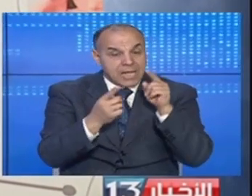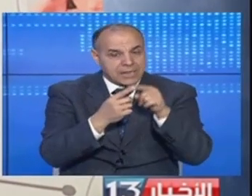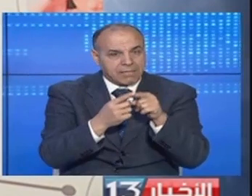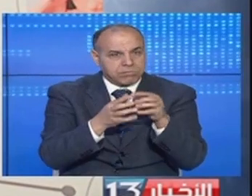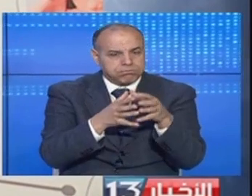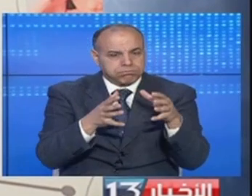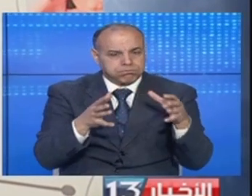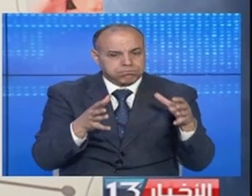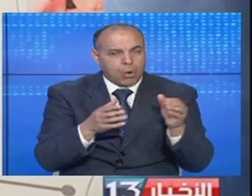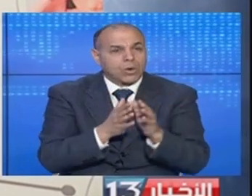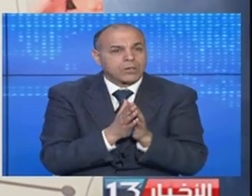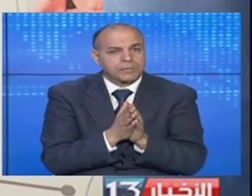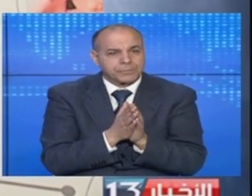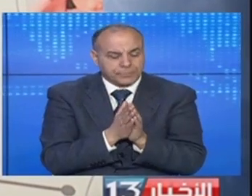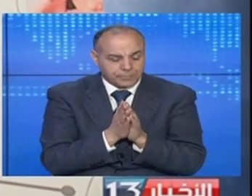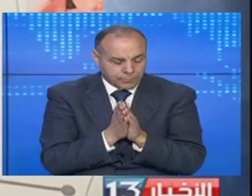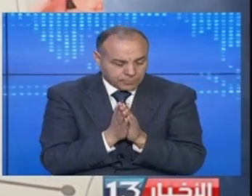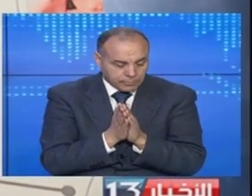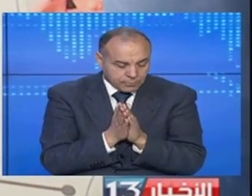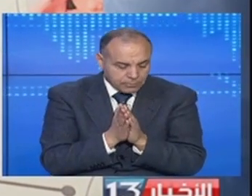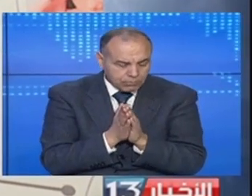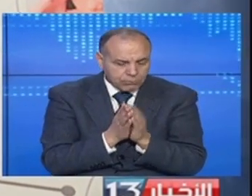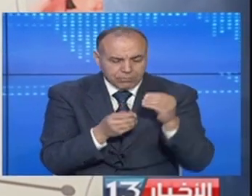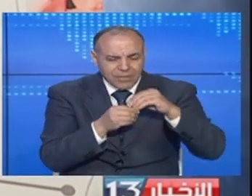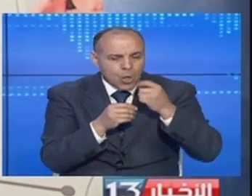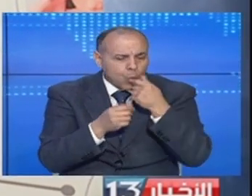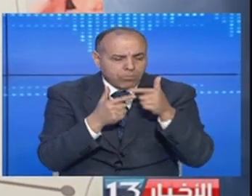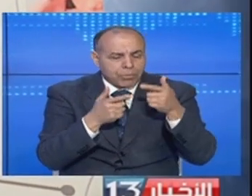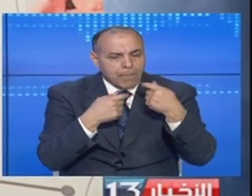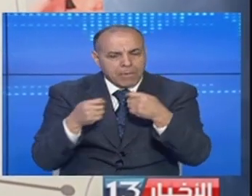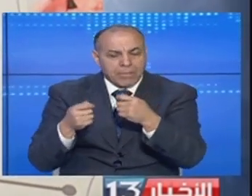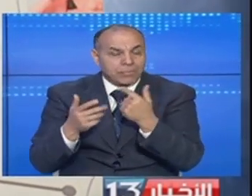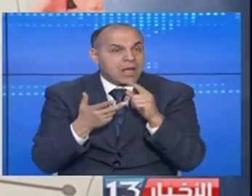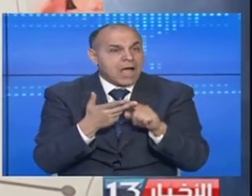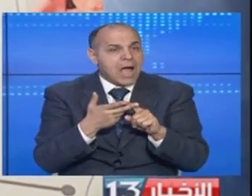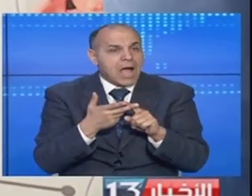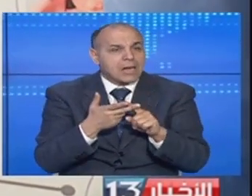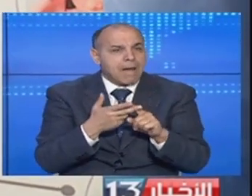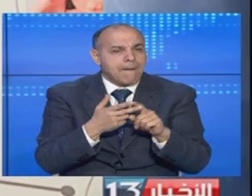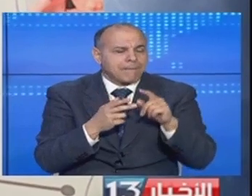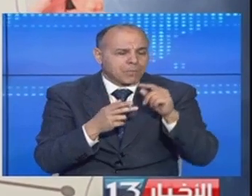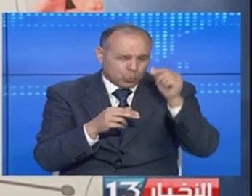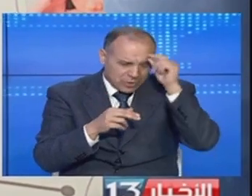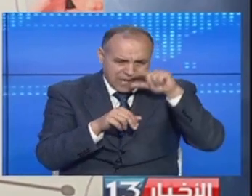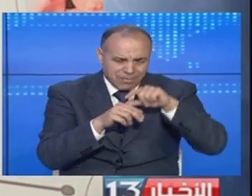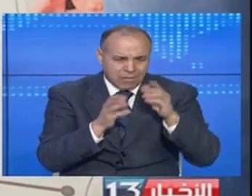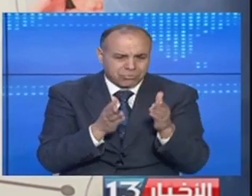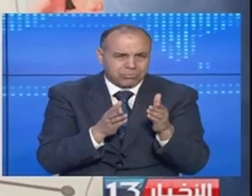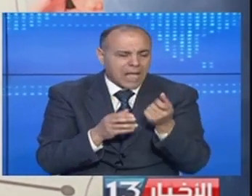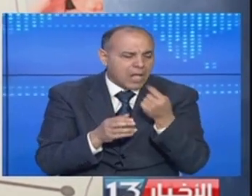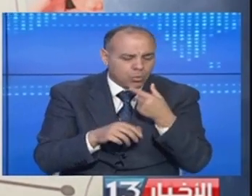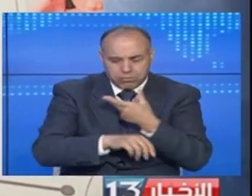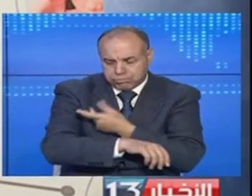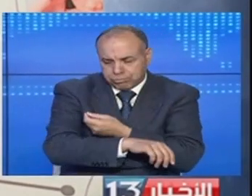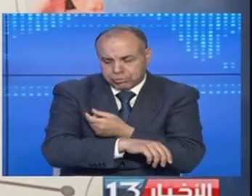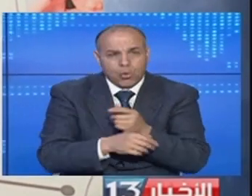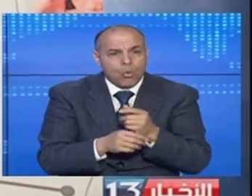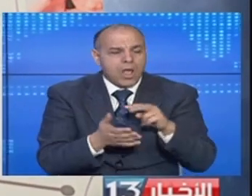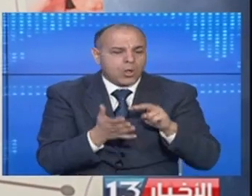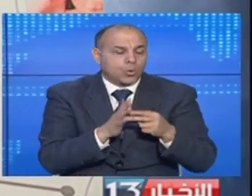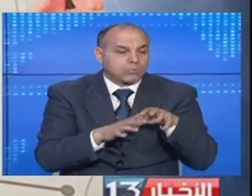توسيع الطاقه اه وتنميه المتوج على غيرها لسنه الحكم والكتب